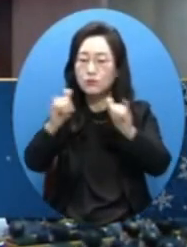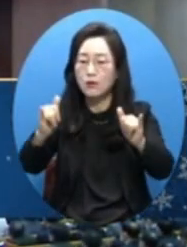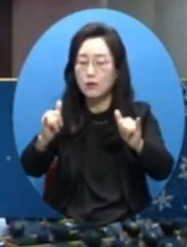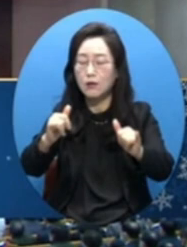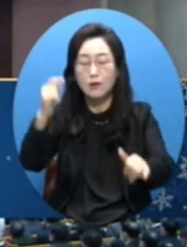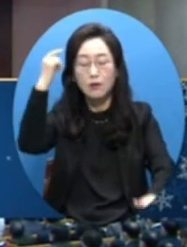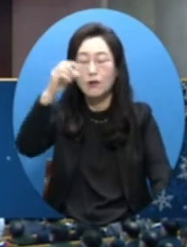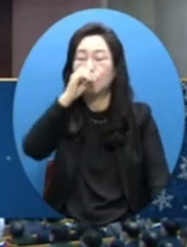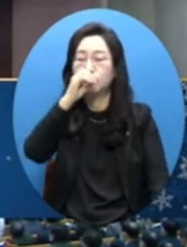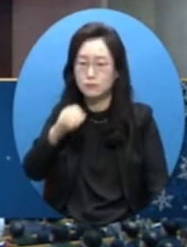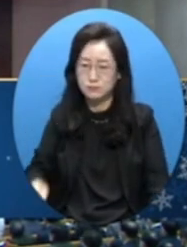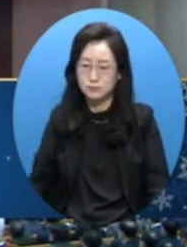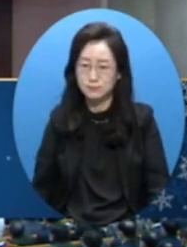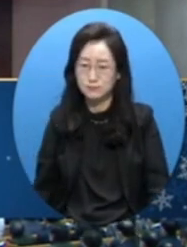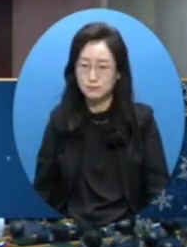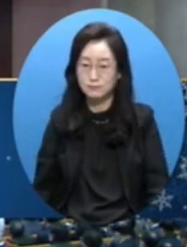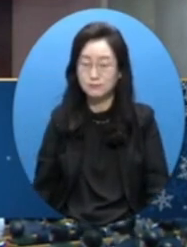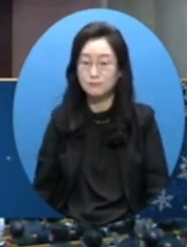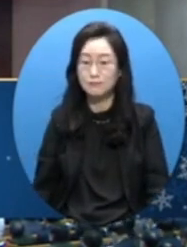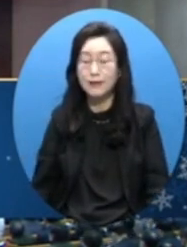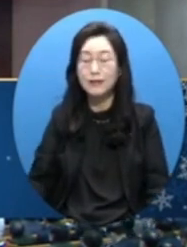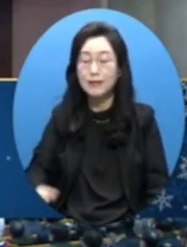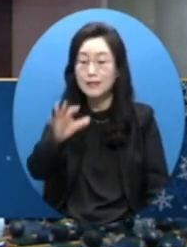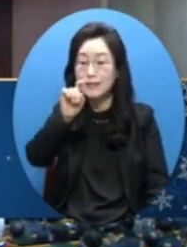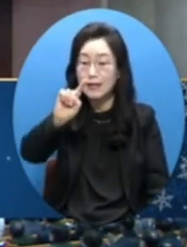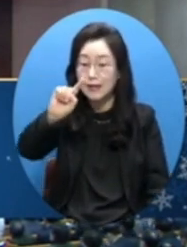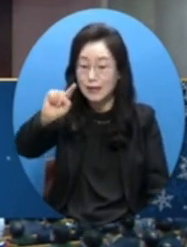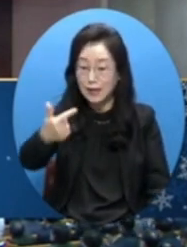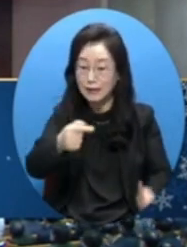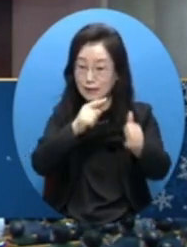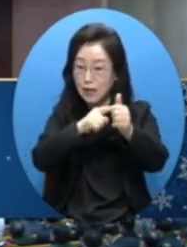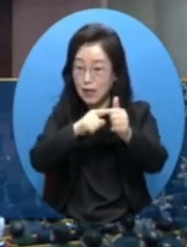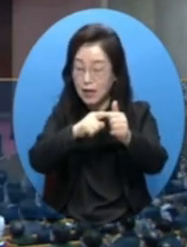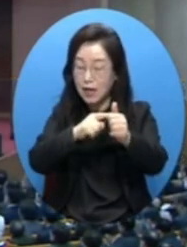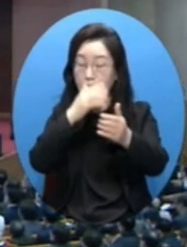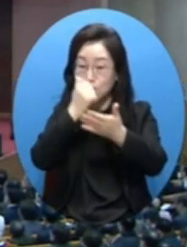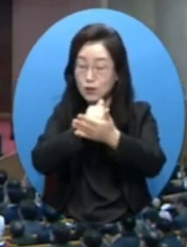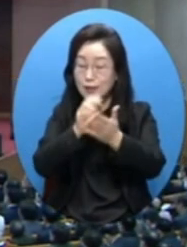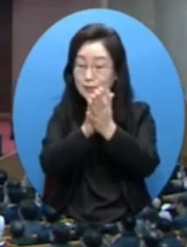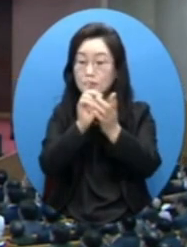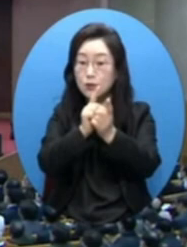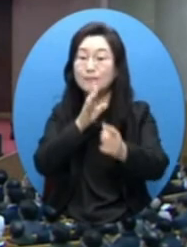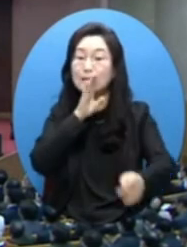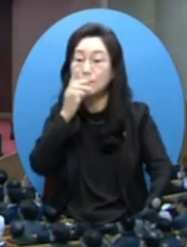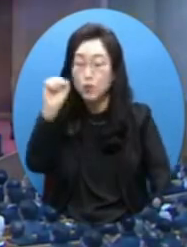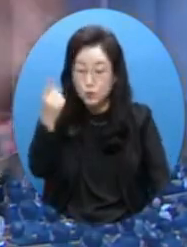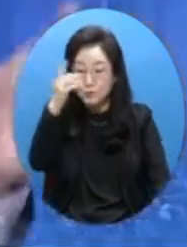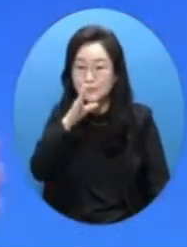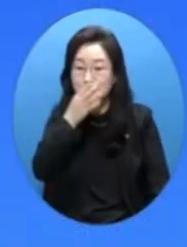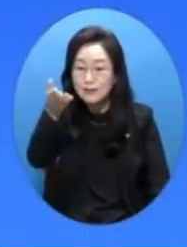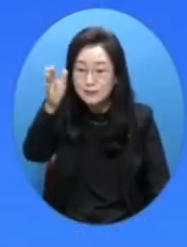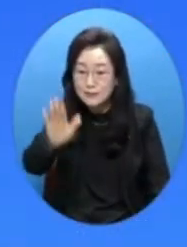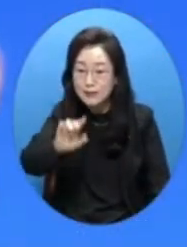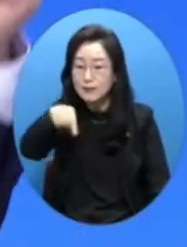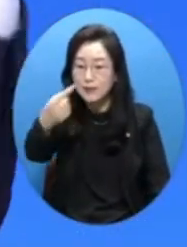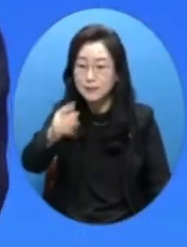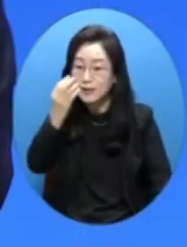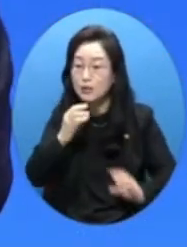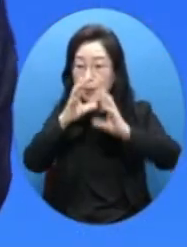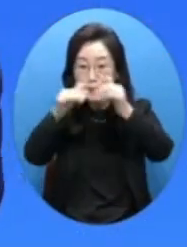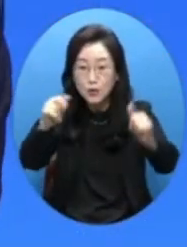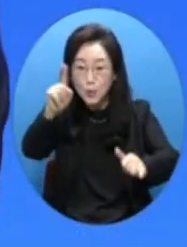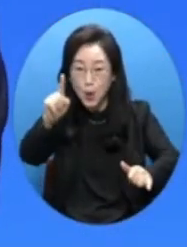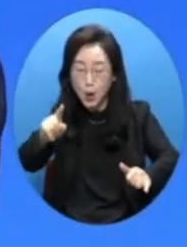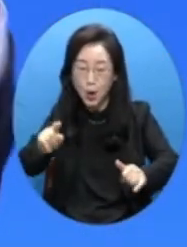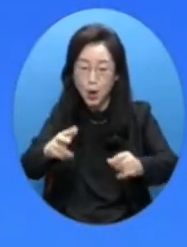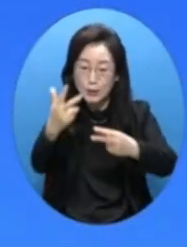있었습니다 물론 아간의 죄가 지적인 원인이 됐지만 그 다음에는 이스라엘 백성들이 우리가